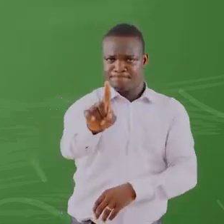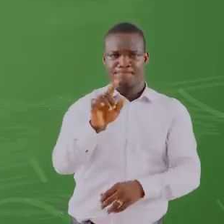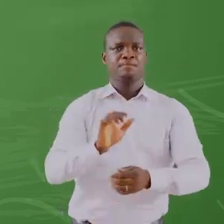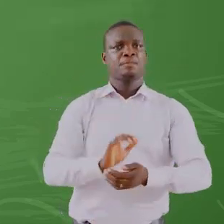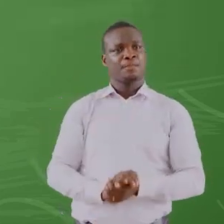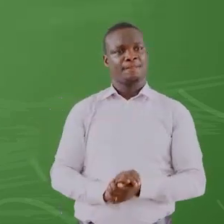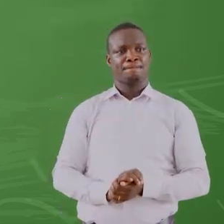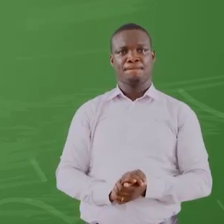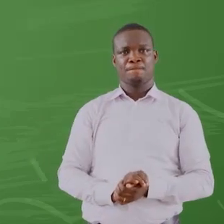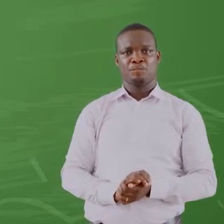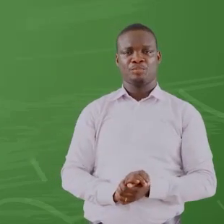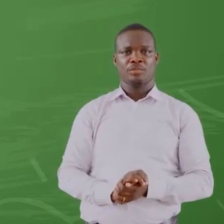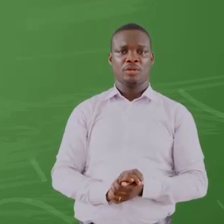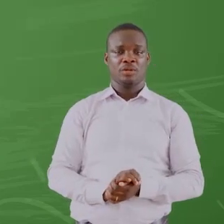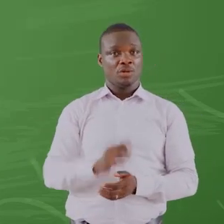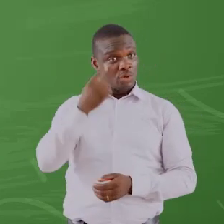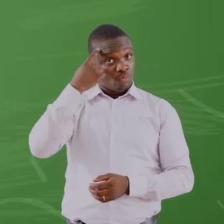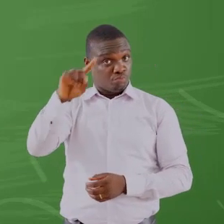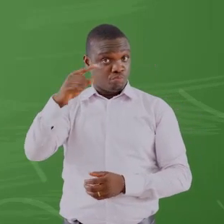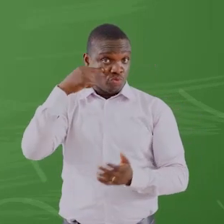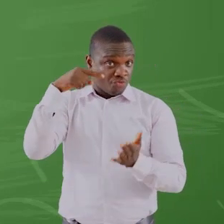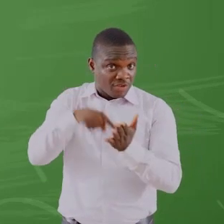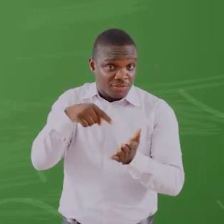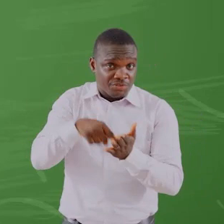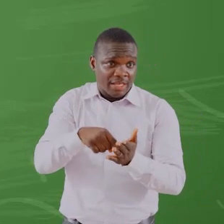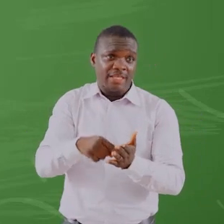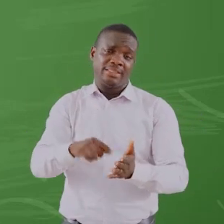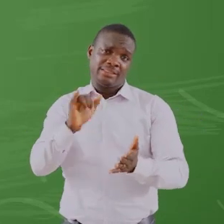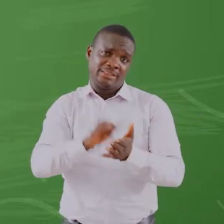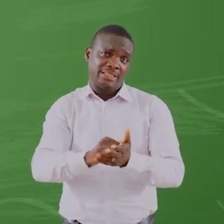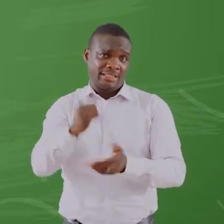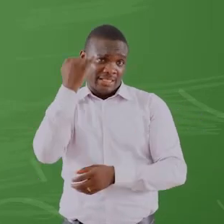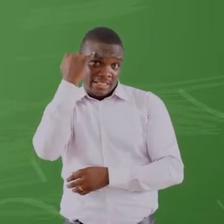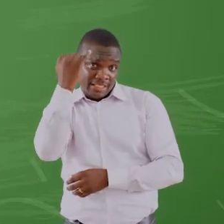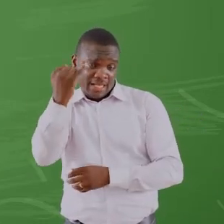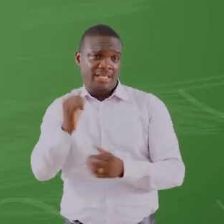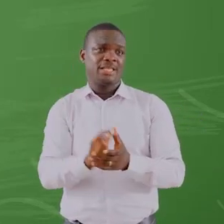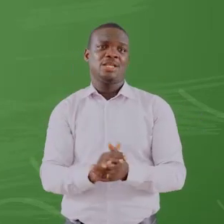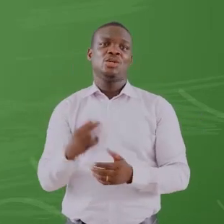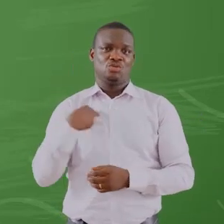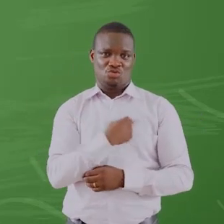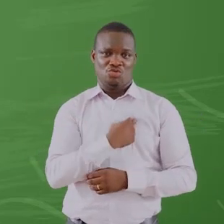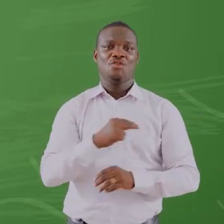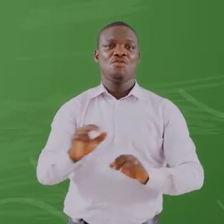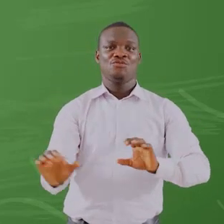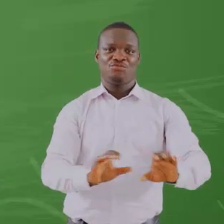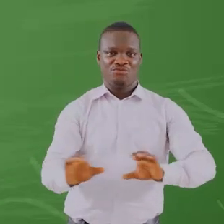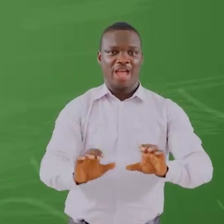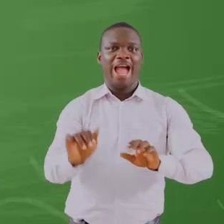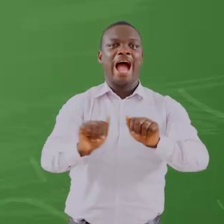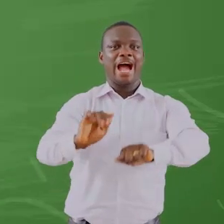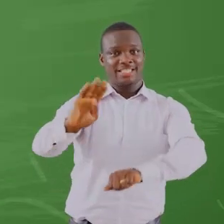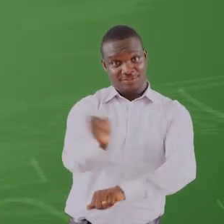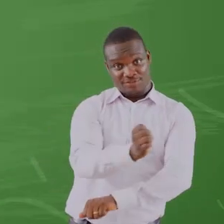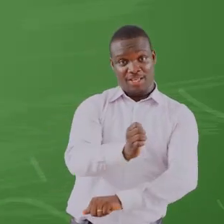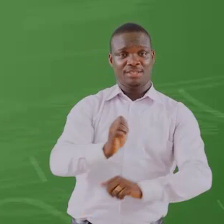d'Ivoire? Pour vérifier cette hypothèse, nous allons effectuer une